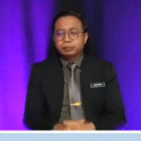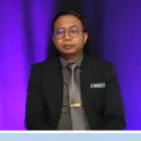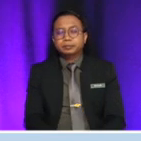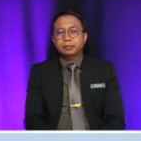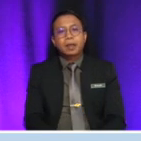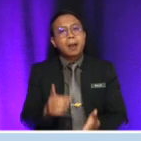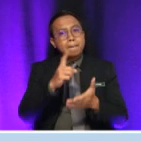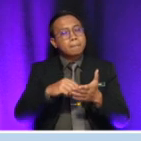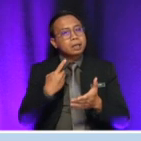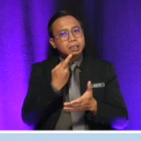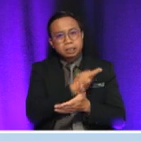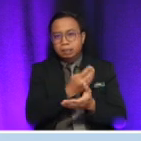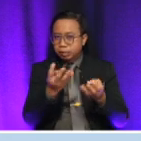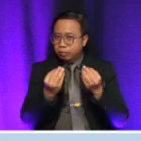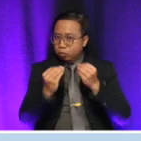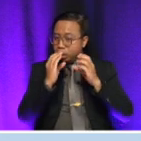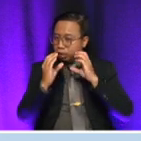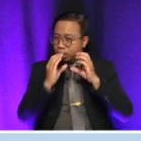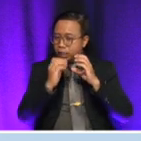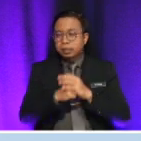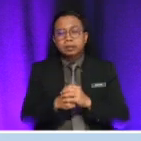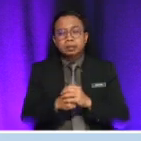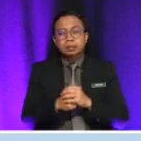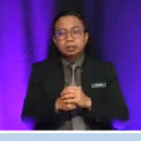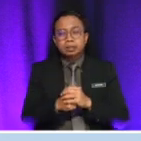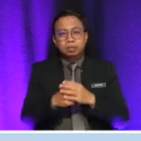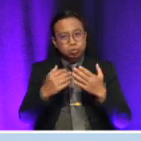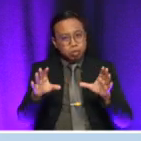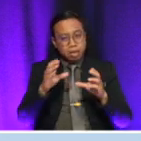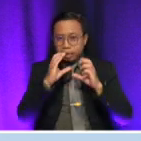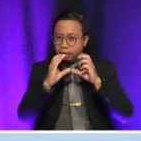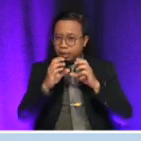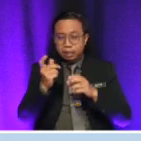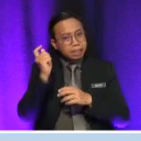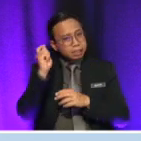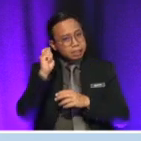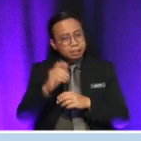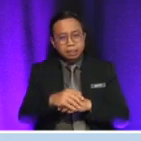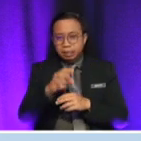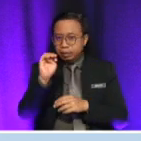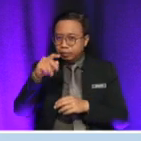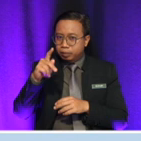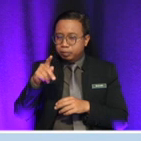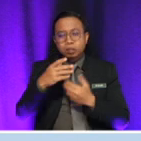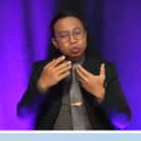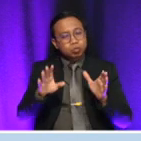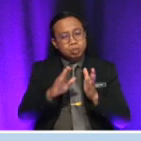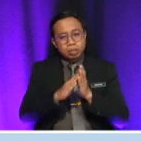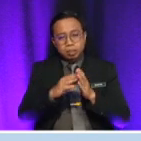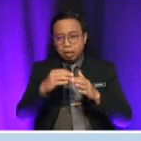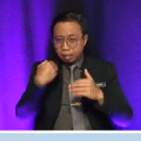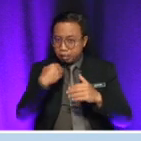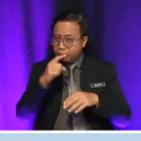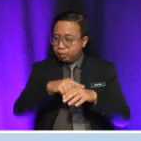Apa yang nak saya katakan di sini sebenarnya seperti yang saya katakan tadi MVP telah bermula sejak tahun